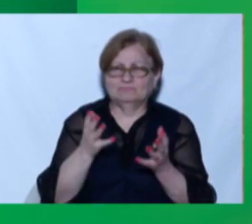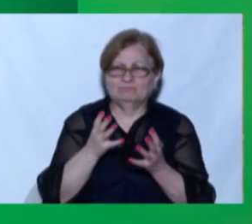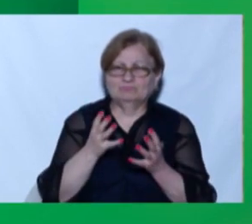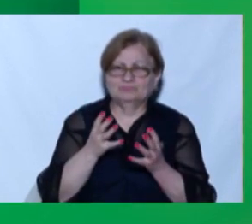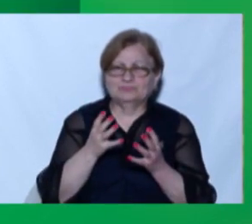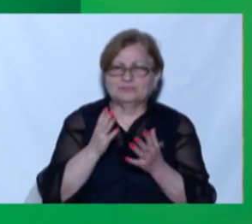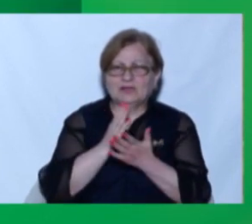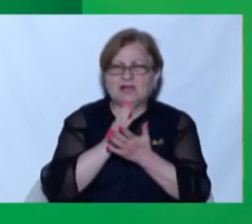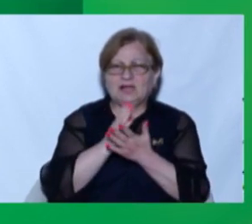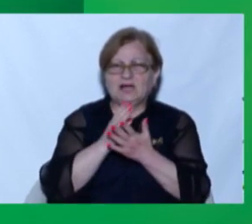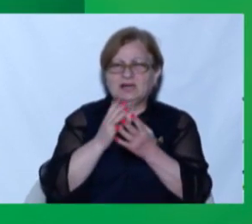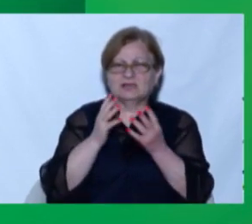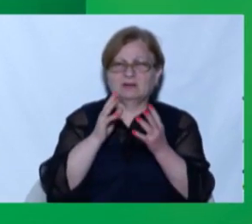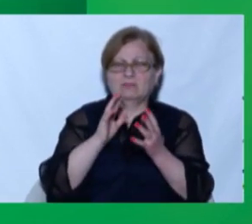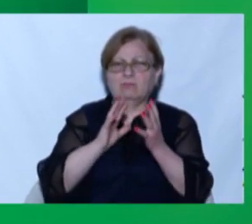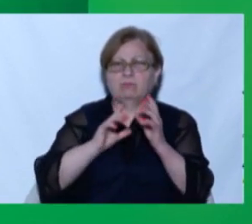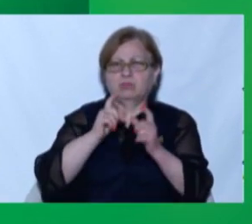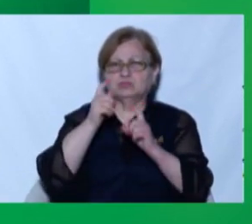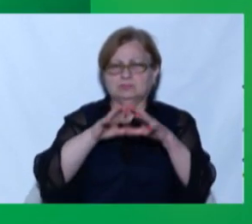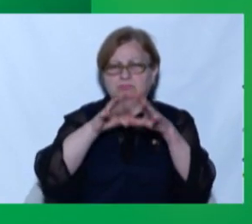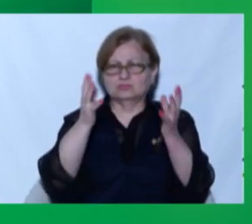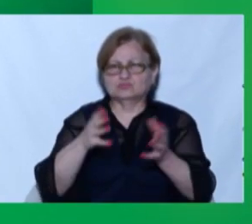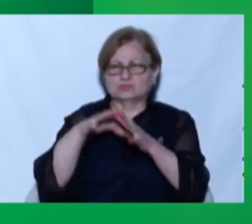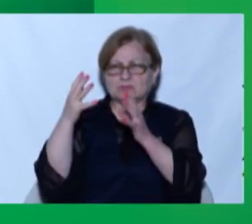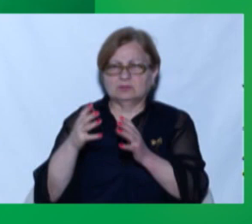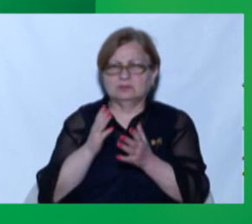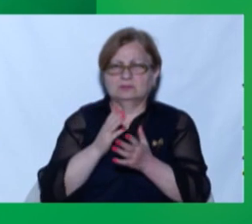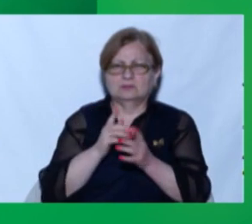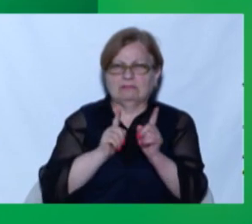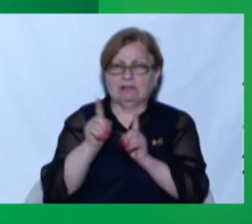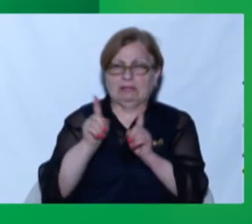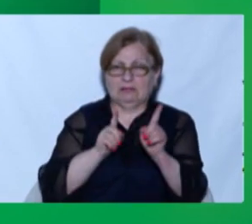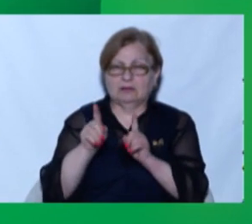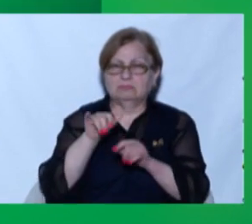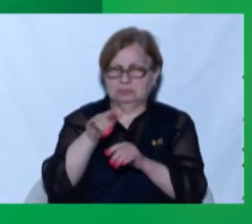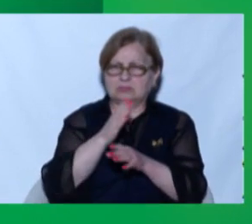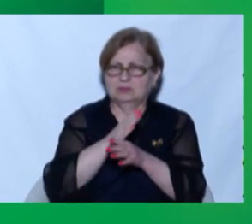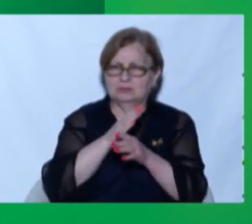ხვიარა ბუჩქებად იზრდება და საკმაოდ ეკლიანი